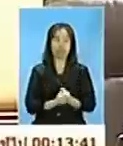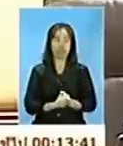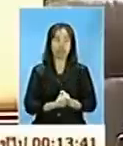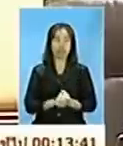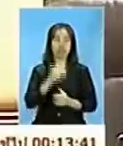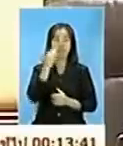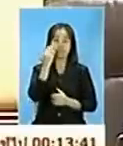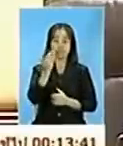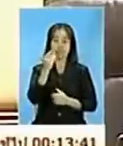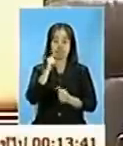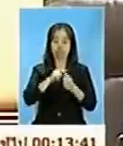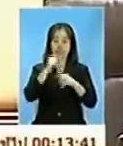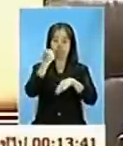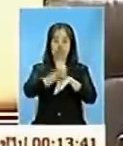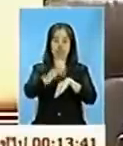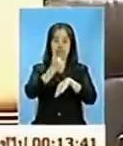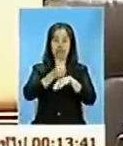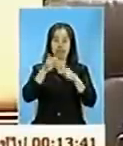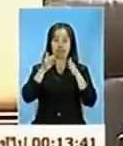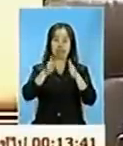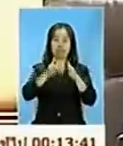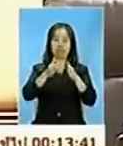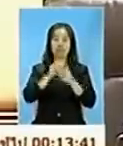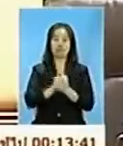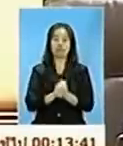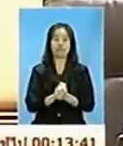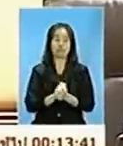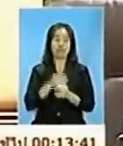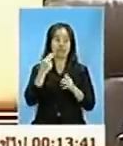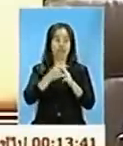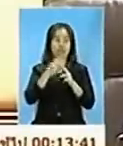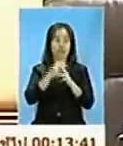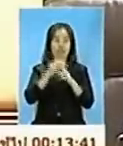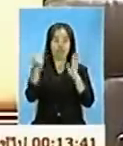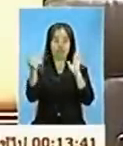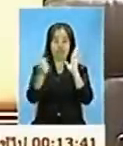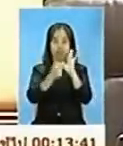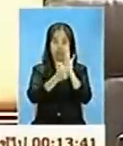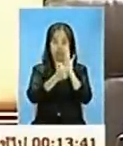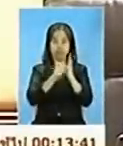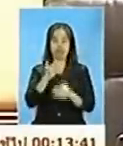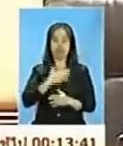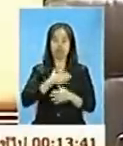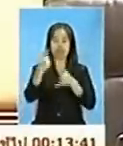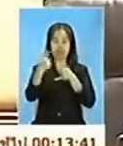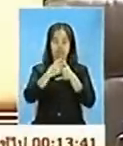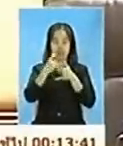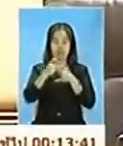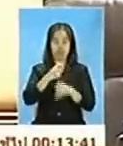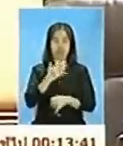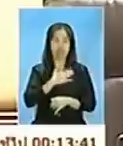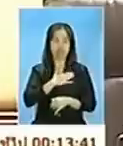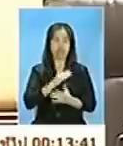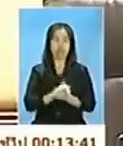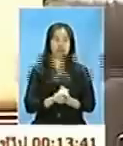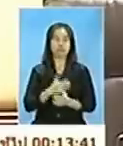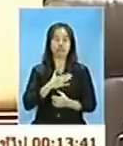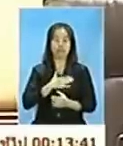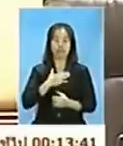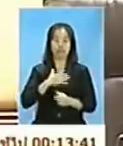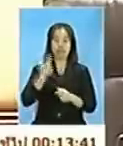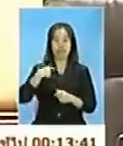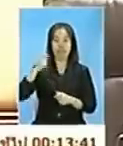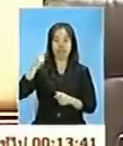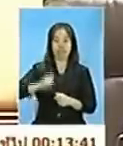ครับท่านผู้นำฝ่ายค้านใส่ชื่อผมหน่อยในยติไม่ไว้วางใจผมจะเอาคำพิพากษาศาลฎีกา